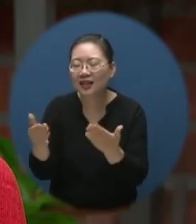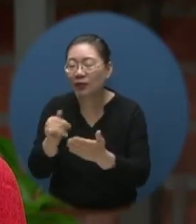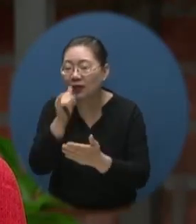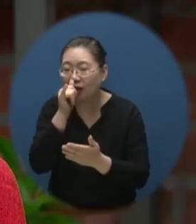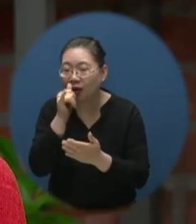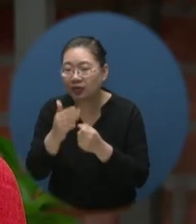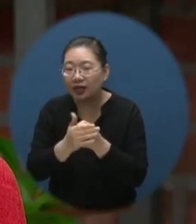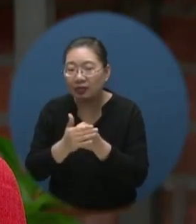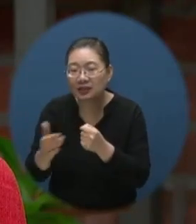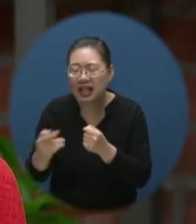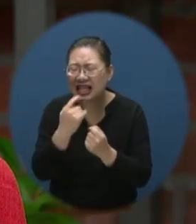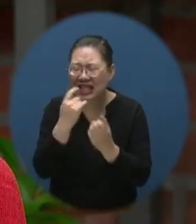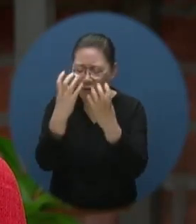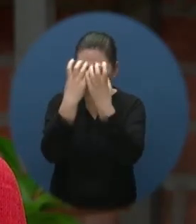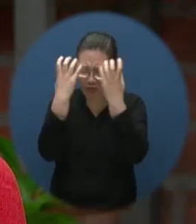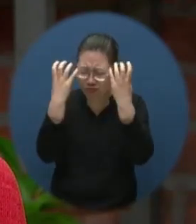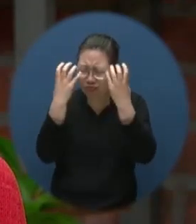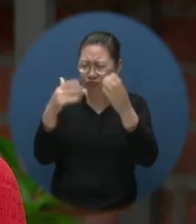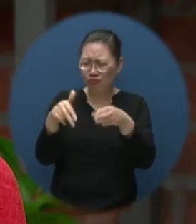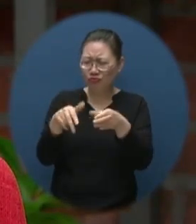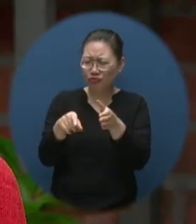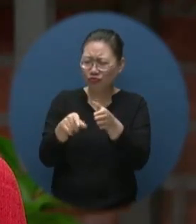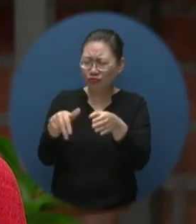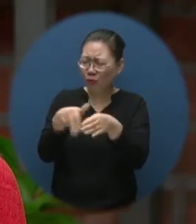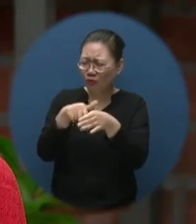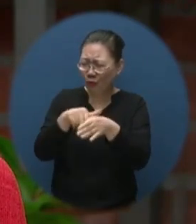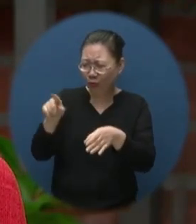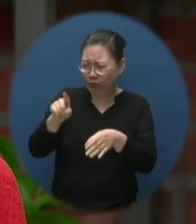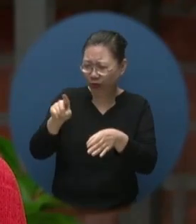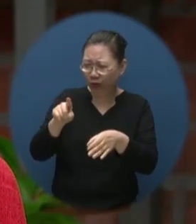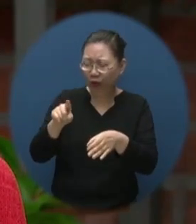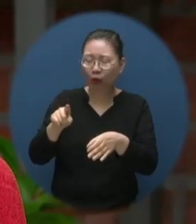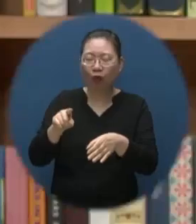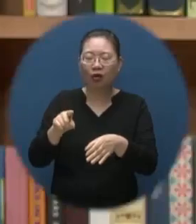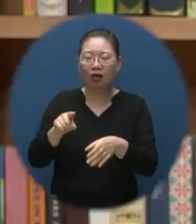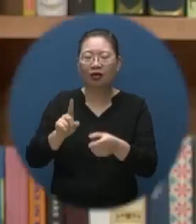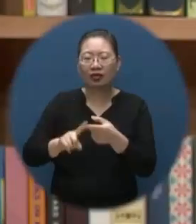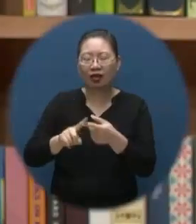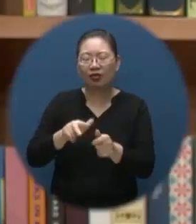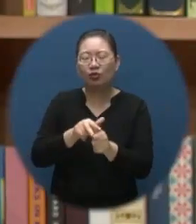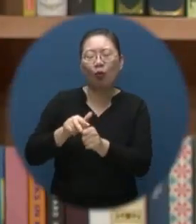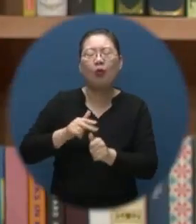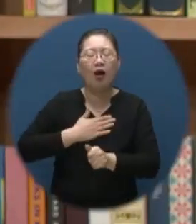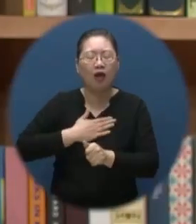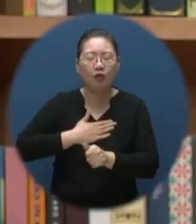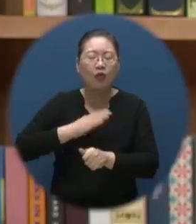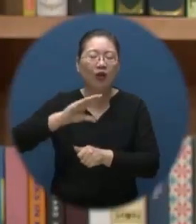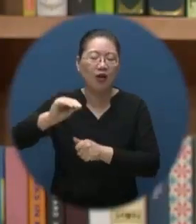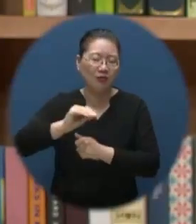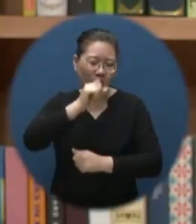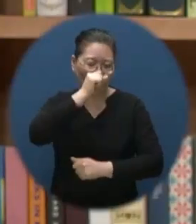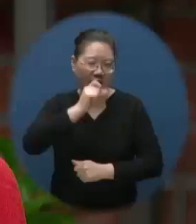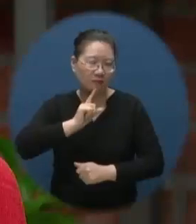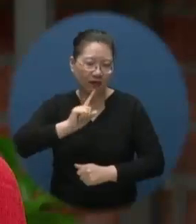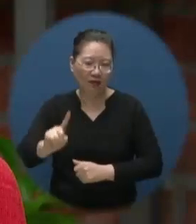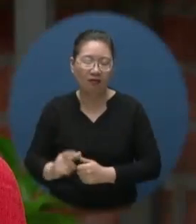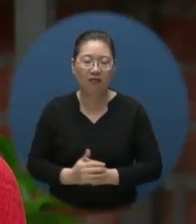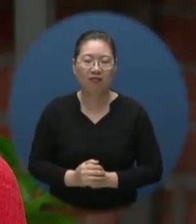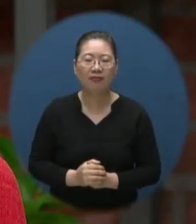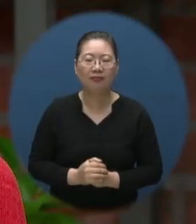모슬렘이 어떤 건지 좀 알고 가는 것이 좋겠다. 무슬림, 예. 이슬람교. 예, 예.